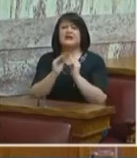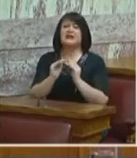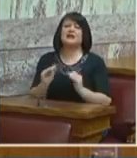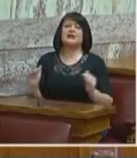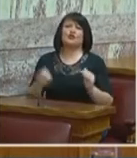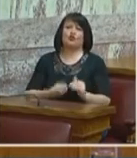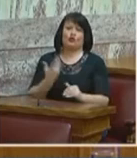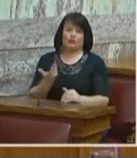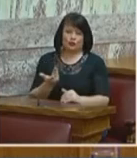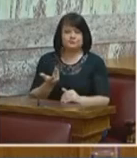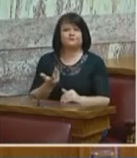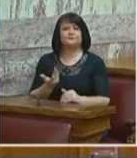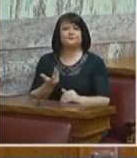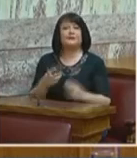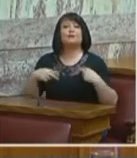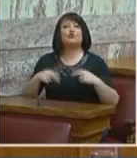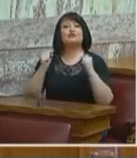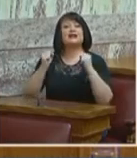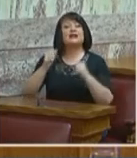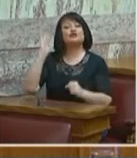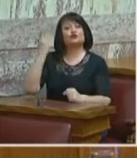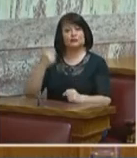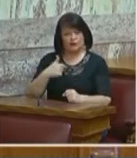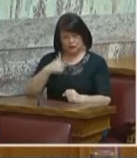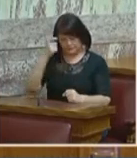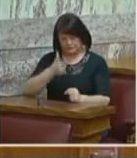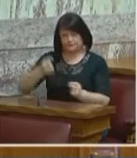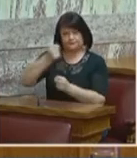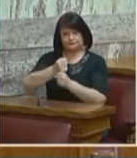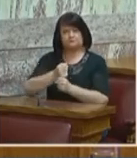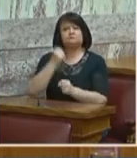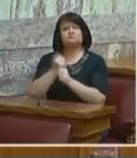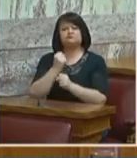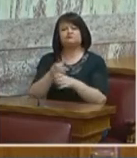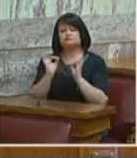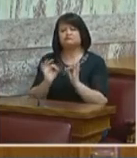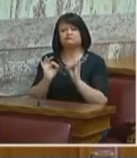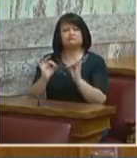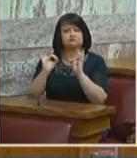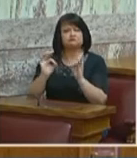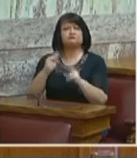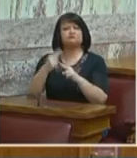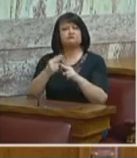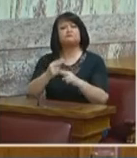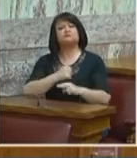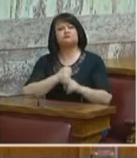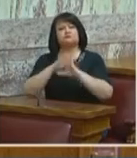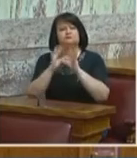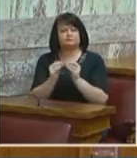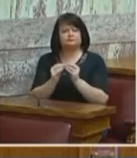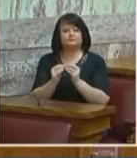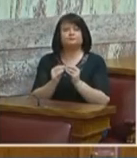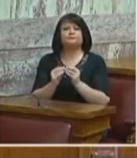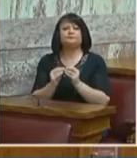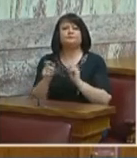οποία διετέλεσα Υπουργός Υγείας και όχι μόνο, εργάστηκα με συνέπεια και οδηγώ αξίες και αρχές οι οποίες συγκροτούν